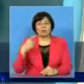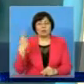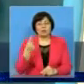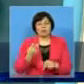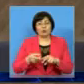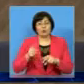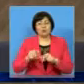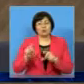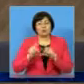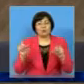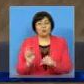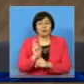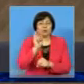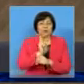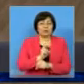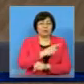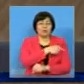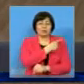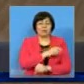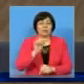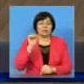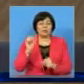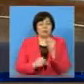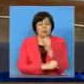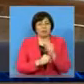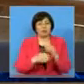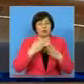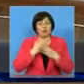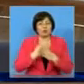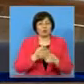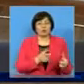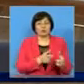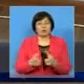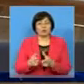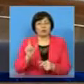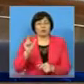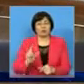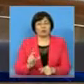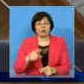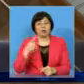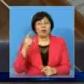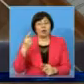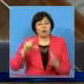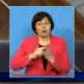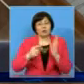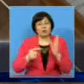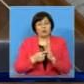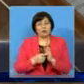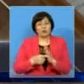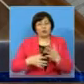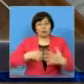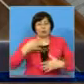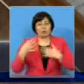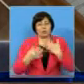осы амбулаторияға келеді. Дәрігерлері білікті, көмек көрсетуге әзір отыр. Бір бөлмеге оттегі концентратор